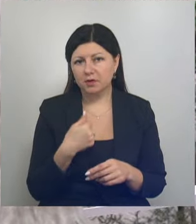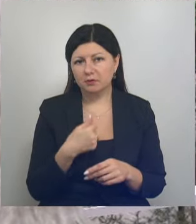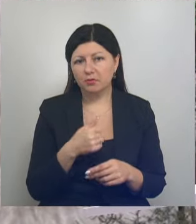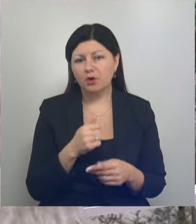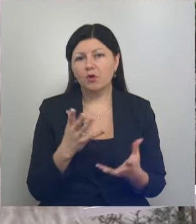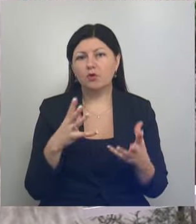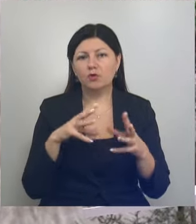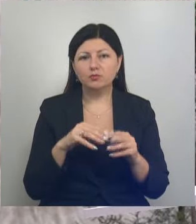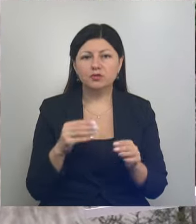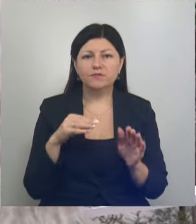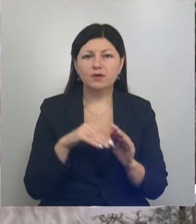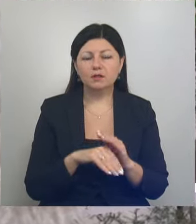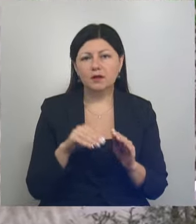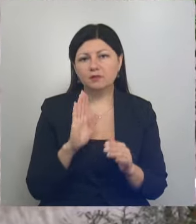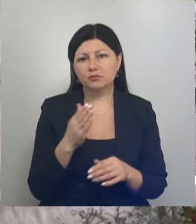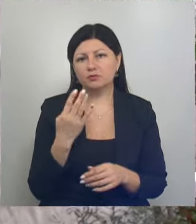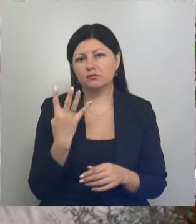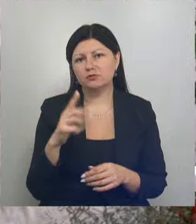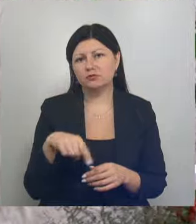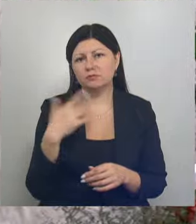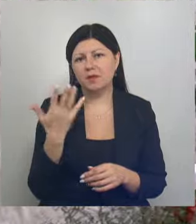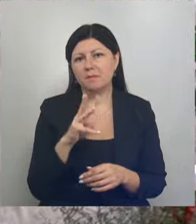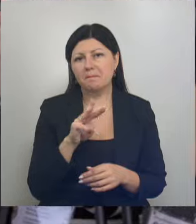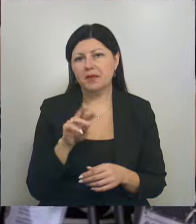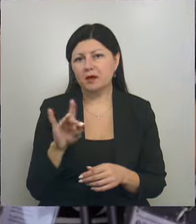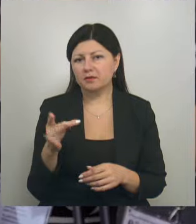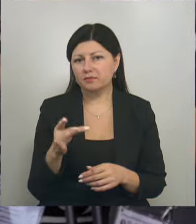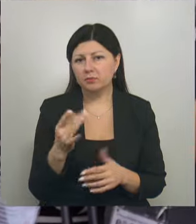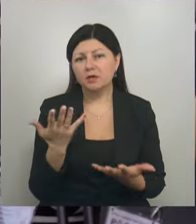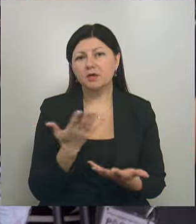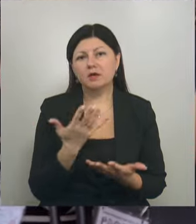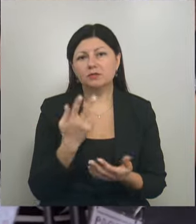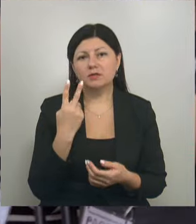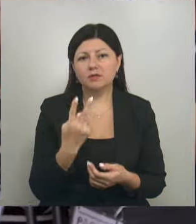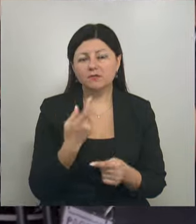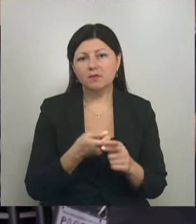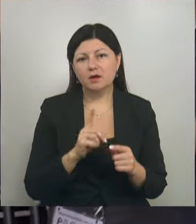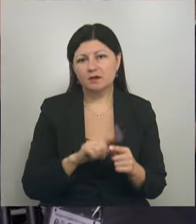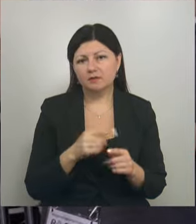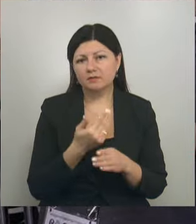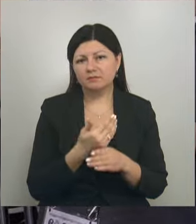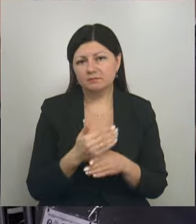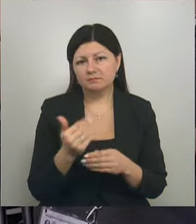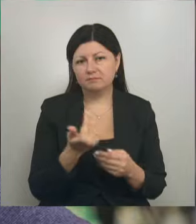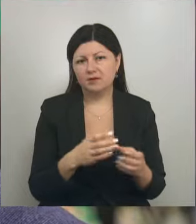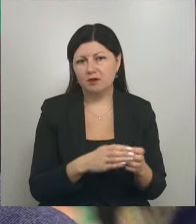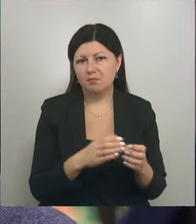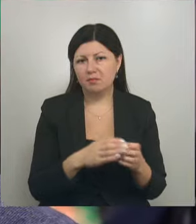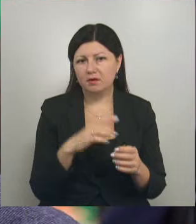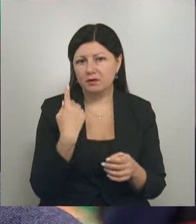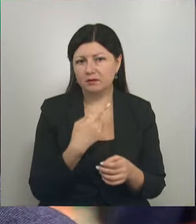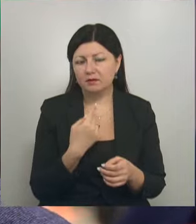Общий вклад сторон составит порядка 4,5 миллиардов рублей, из которых почти 2 – инвестиции компании.